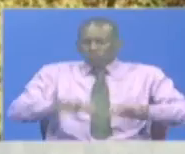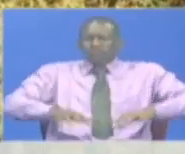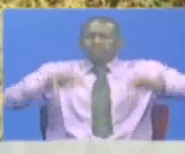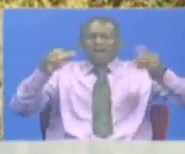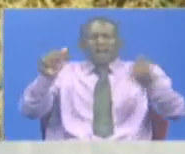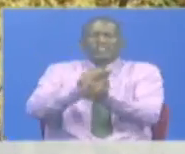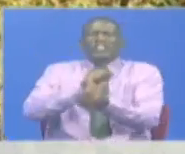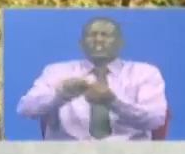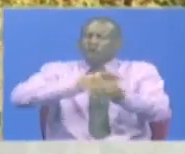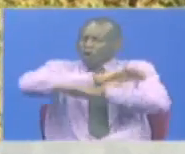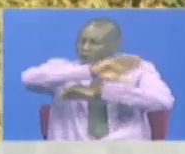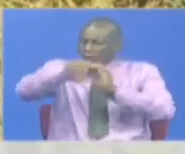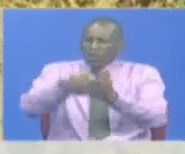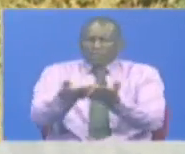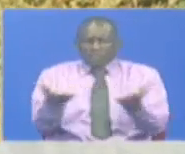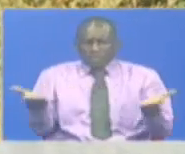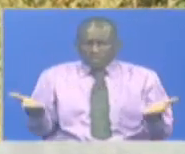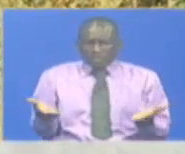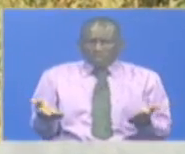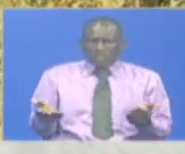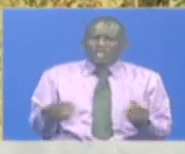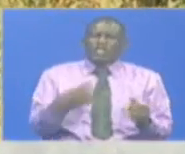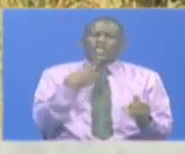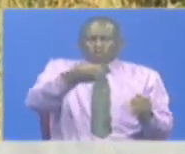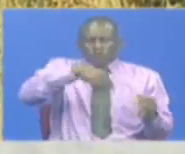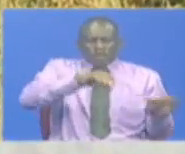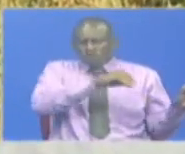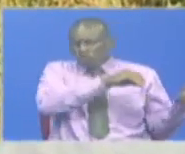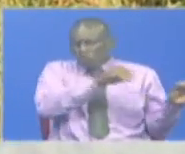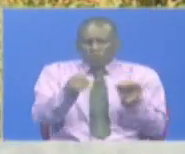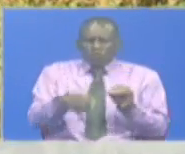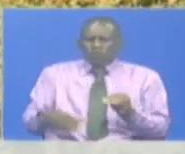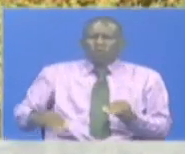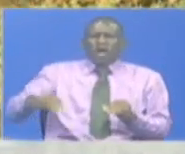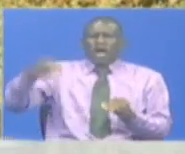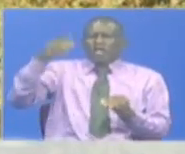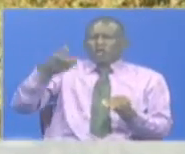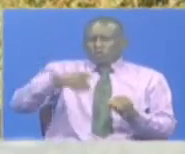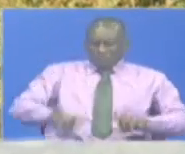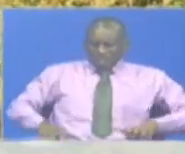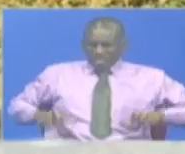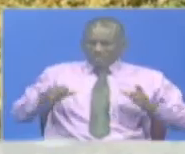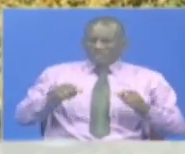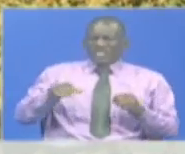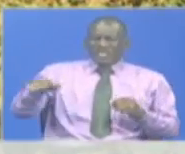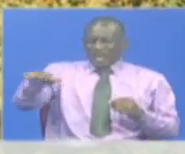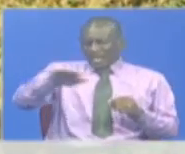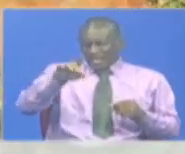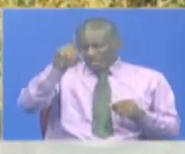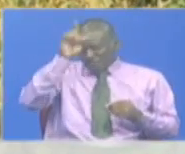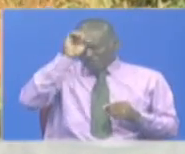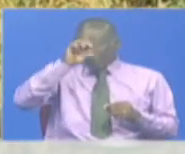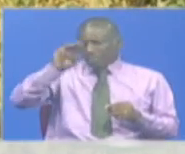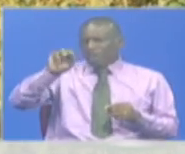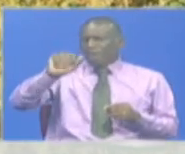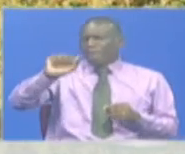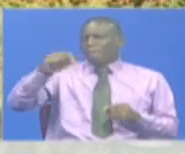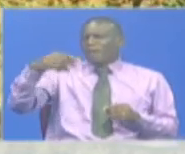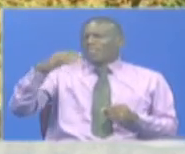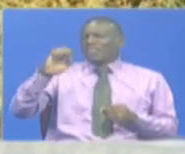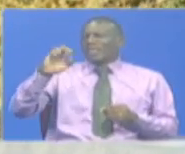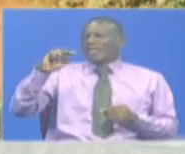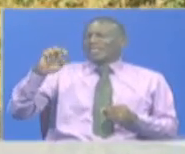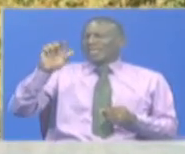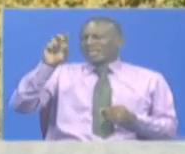iko juu. Sisi tunaishi area hiyo ya Bleftini, kijiji inaitwa Madengeni. Bado maji ni nyingi, hata vyombo zetu